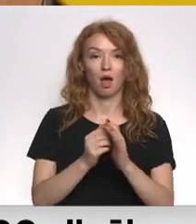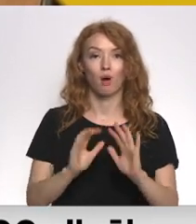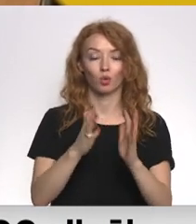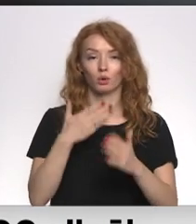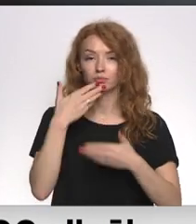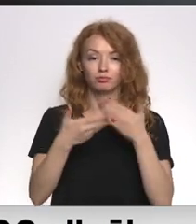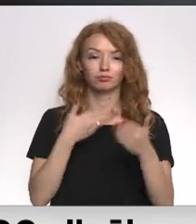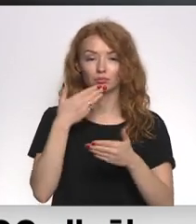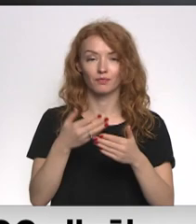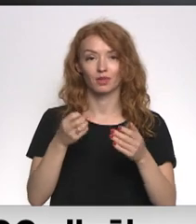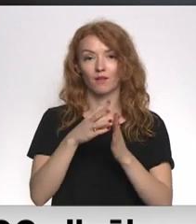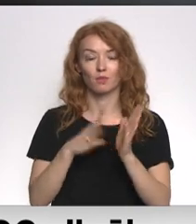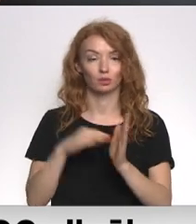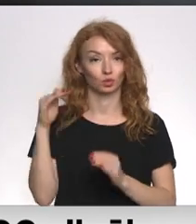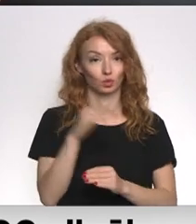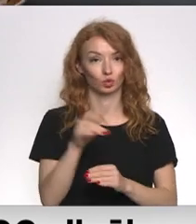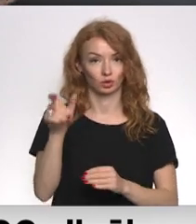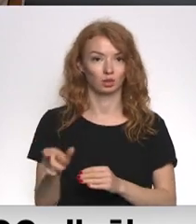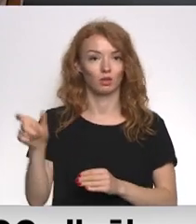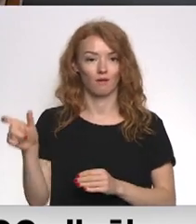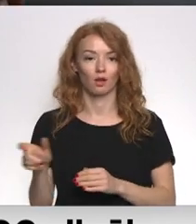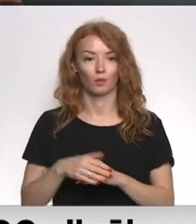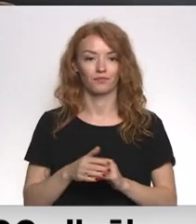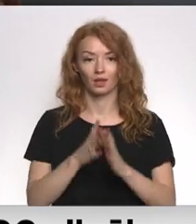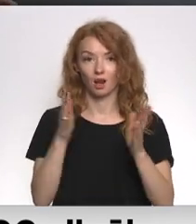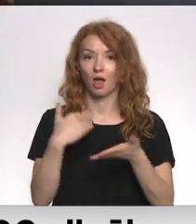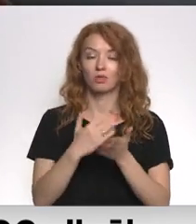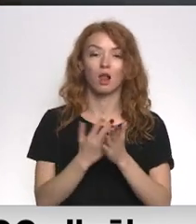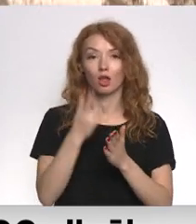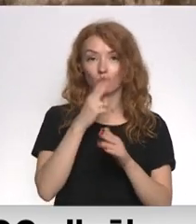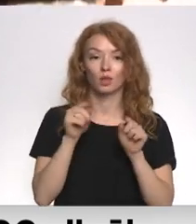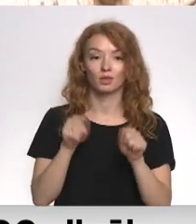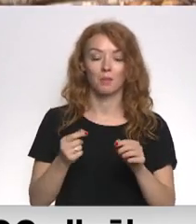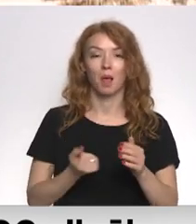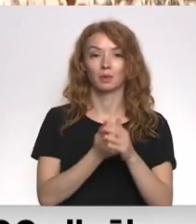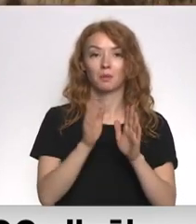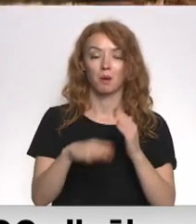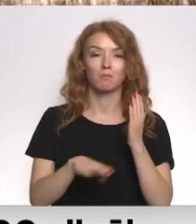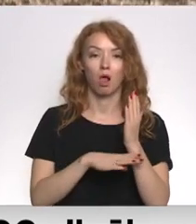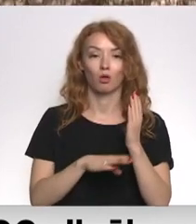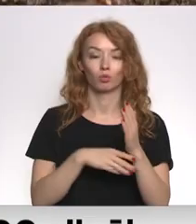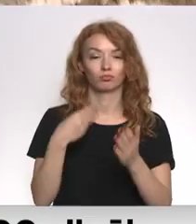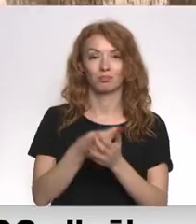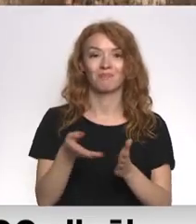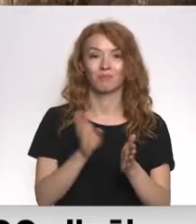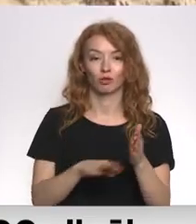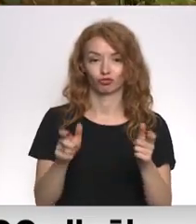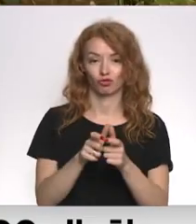iesniegumiem pieteikušies teju 19 tūkstoši cilvēku. Lielākā daļa no tiem atbalstam par malku, kas iegādāta bez